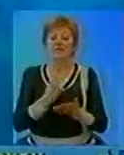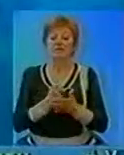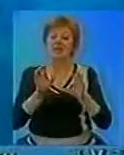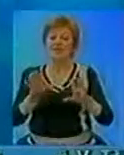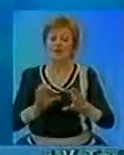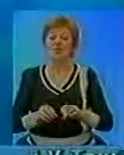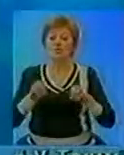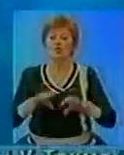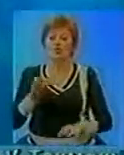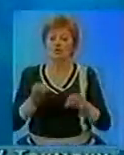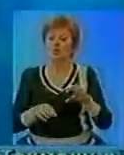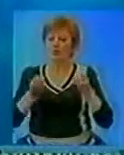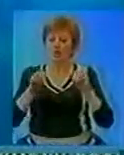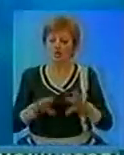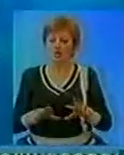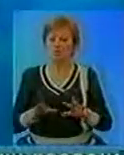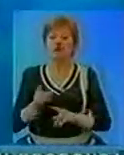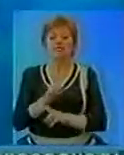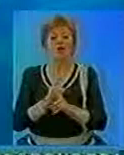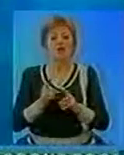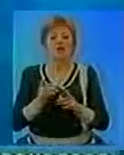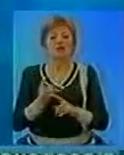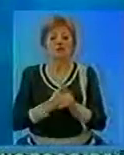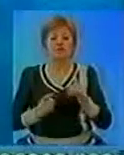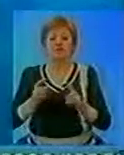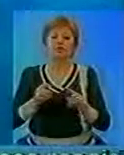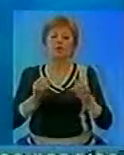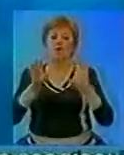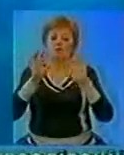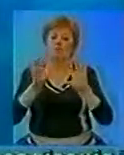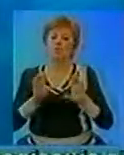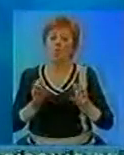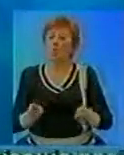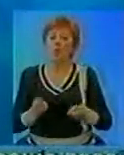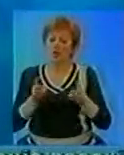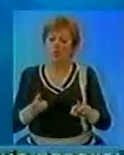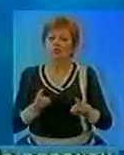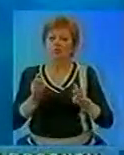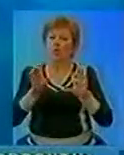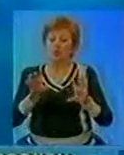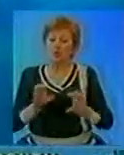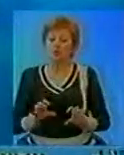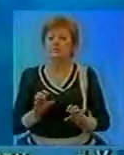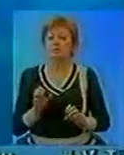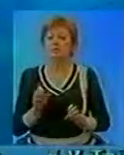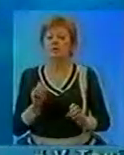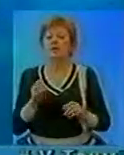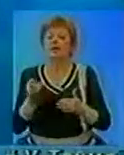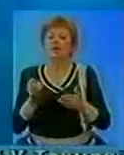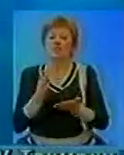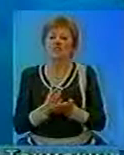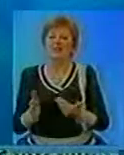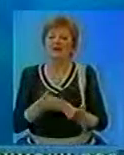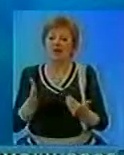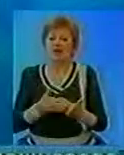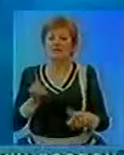выполнении судебных решений, изменения в уголовно-исполнительном кодексе в части порядка и условий отбывания наказания